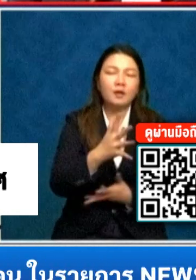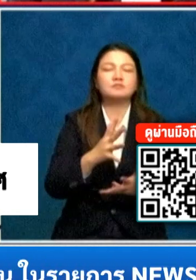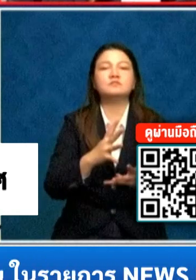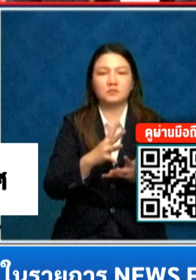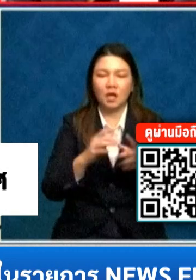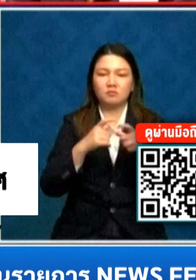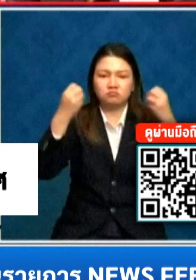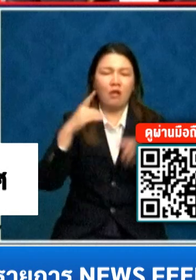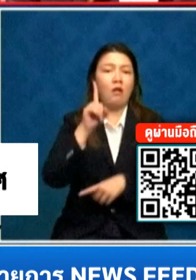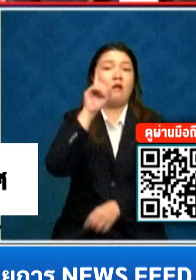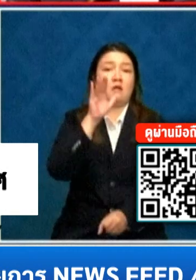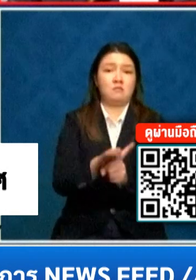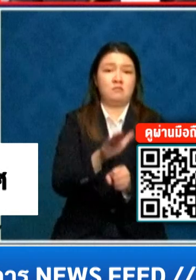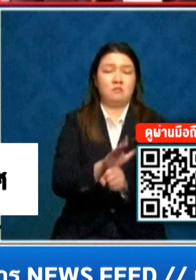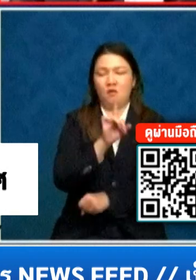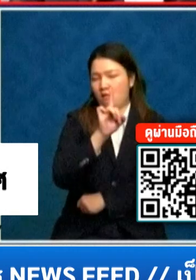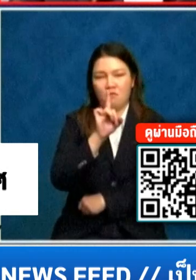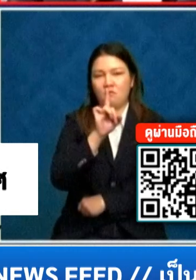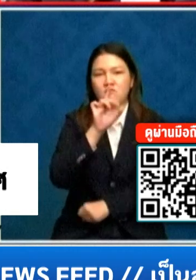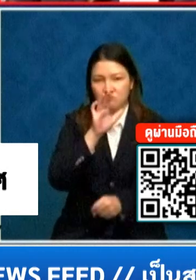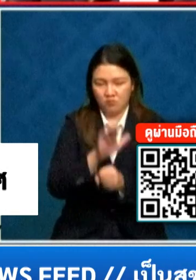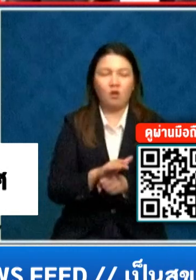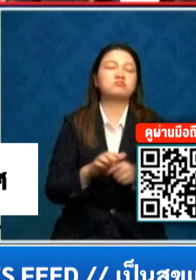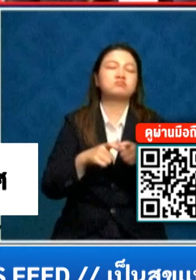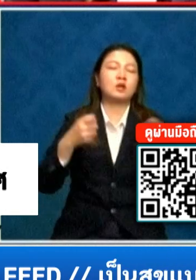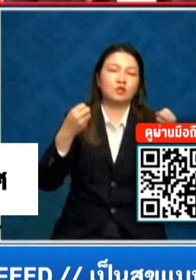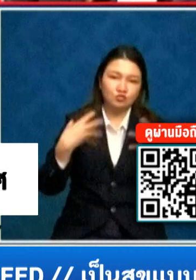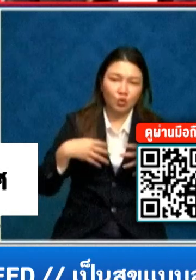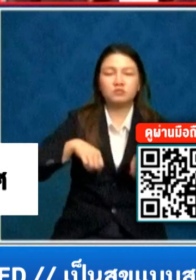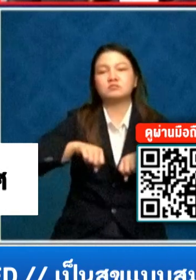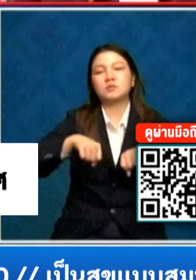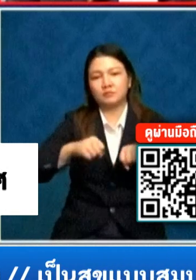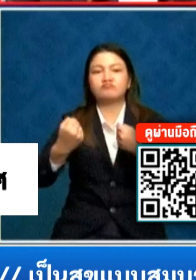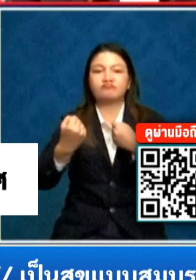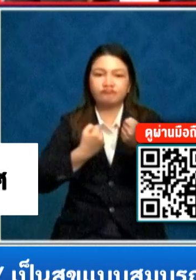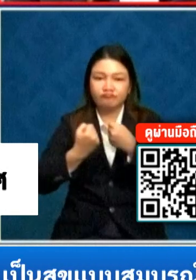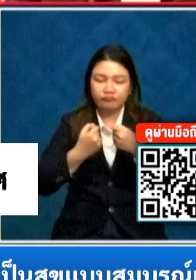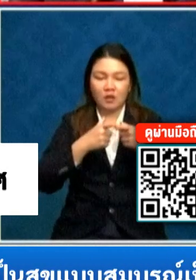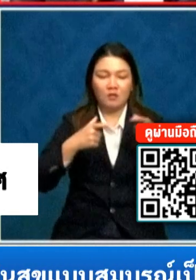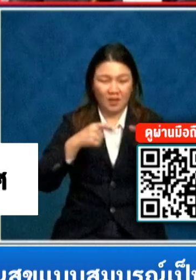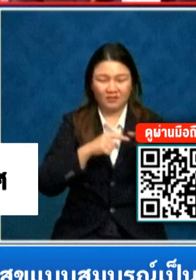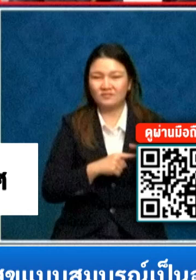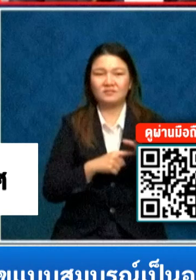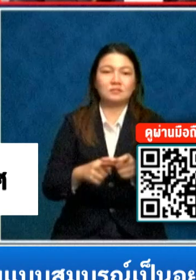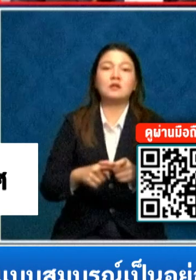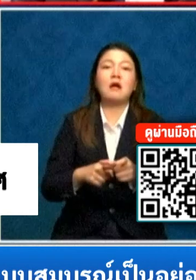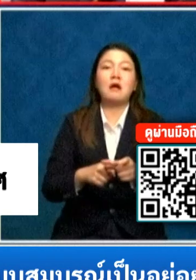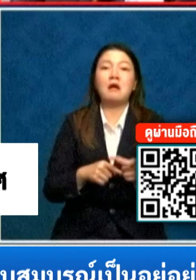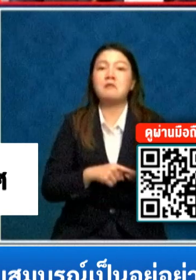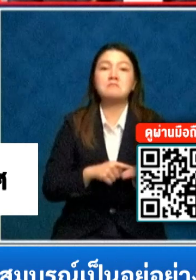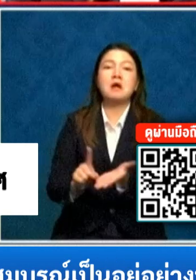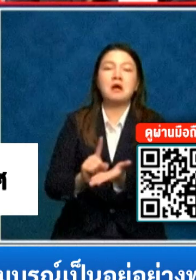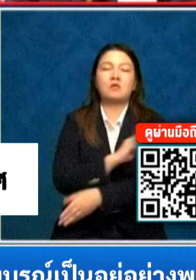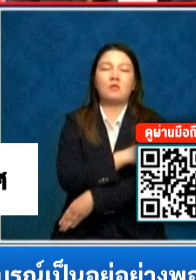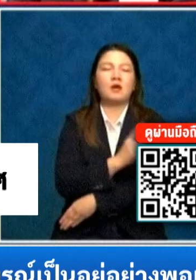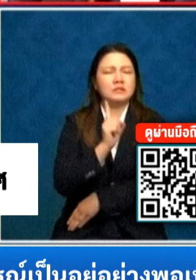ใช้เป็นทั้งบัตรประชาชนใบขับขี่เข้ารับการรักษาพยาบาลก็มีประวัติเช่นเดียวกันใช้บัตรใบเดียวครับ